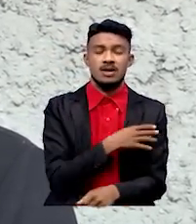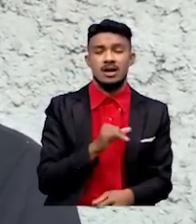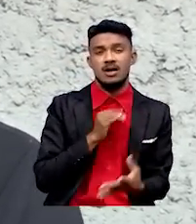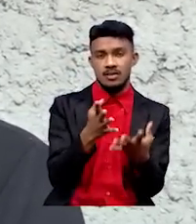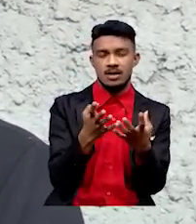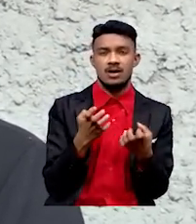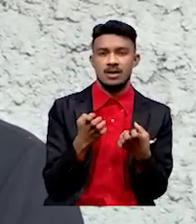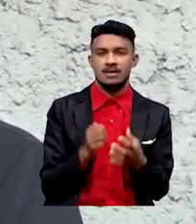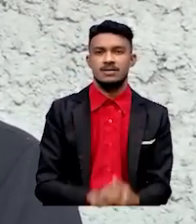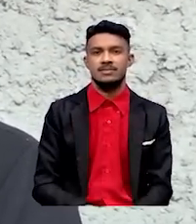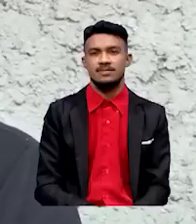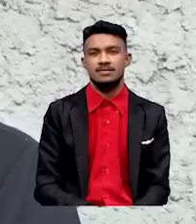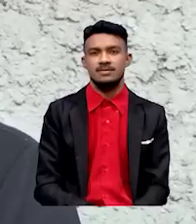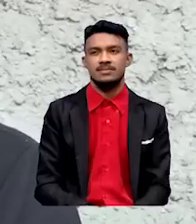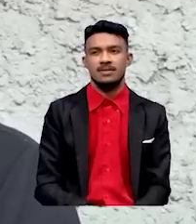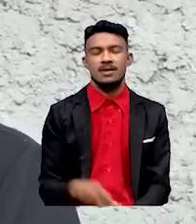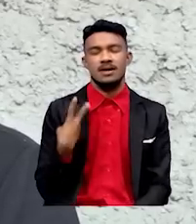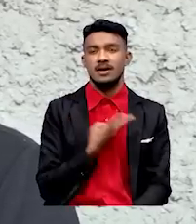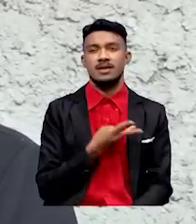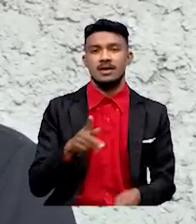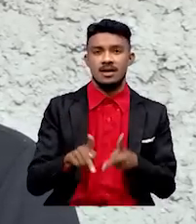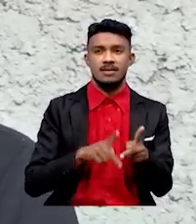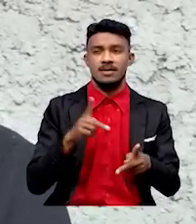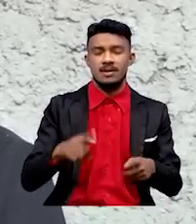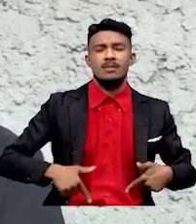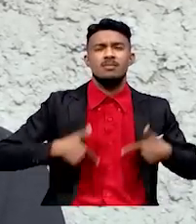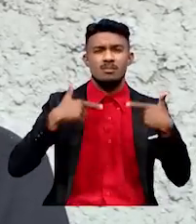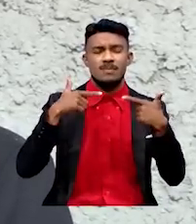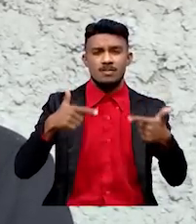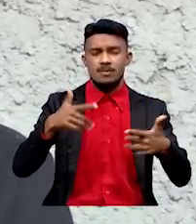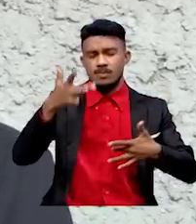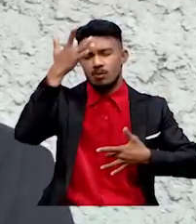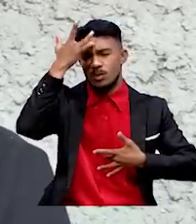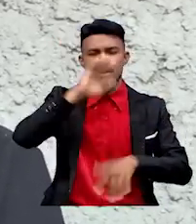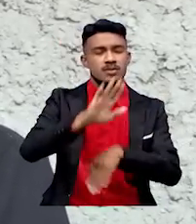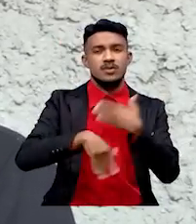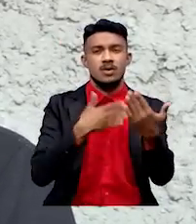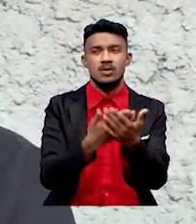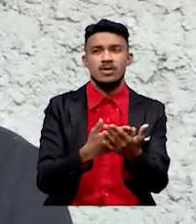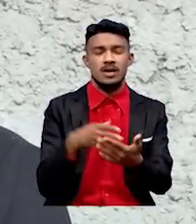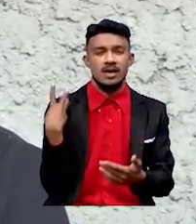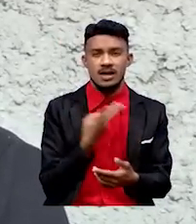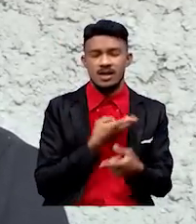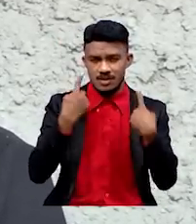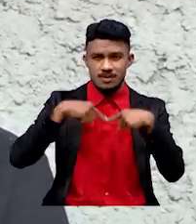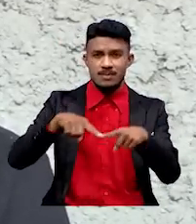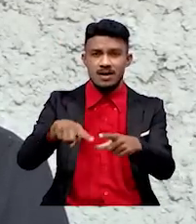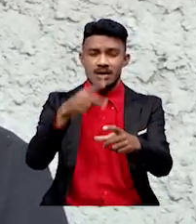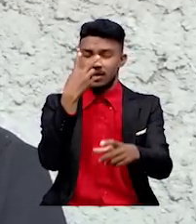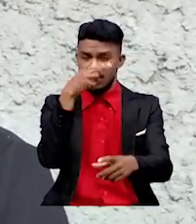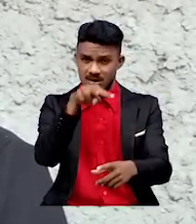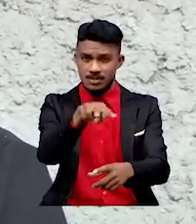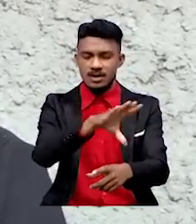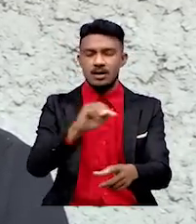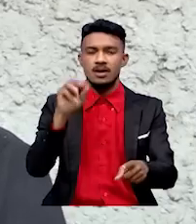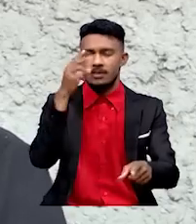mana ite mane moras kol kir sa di tingleno taleno per tebla ten ka ni moras sai de komplikar